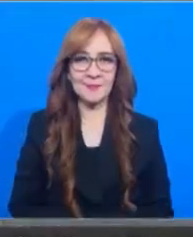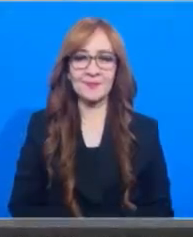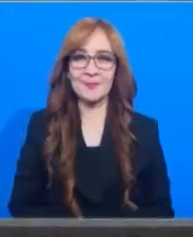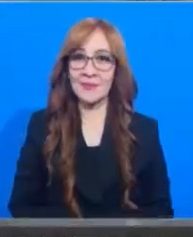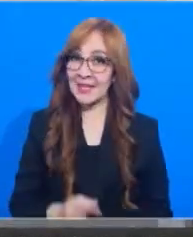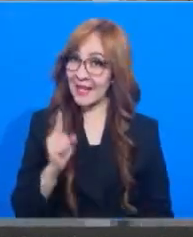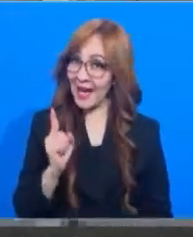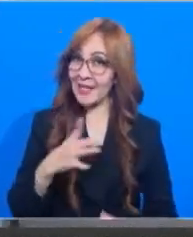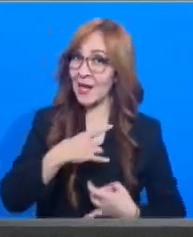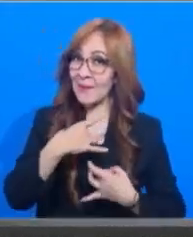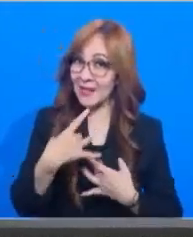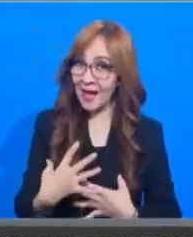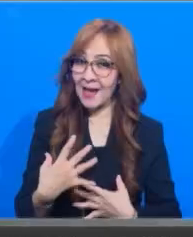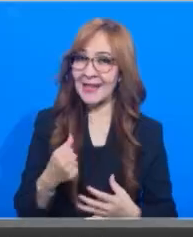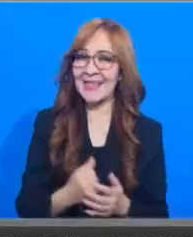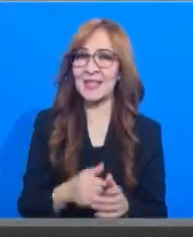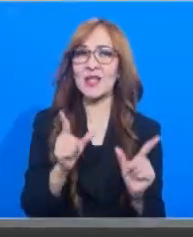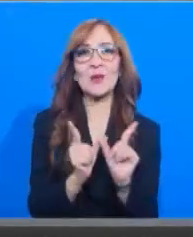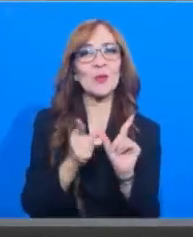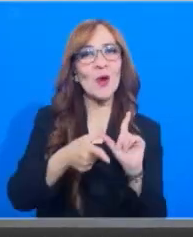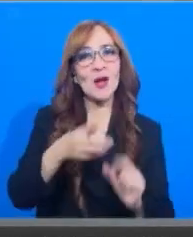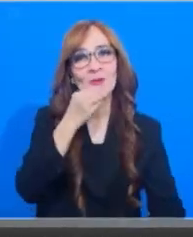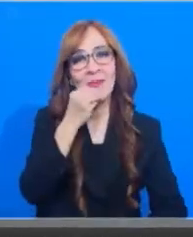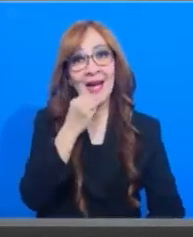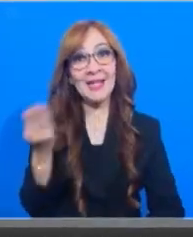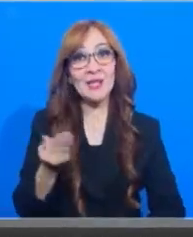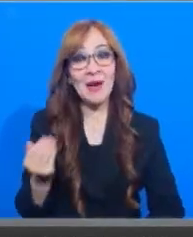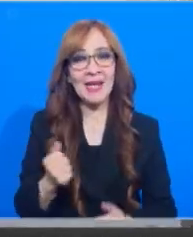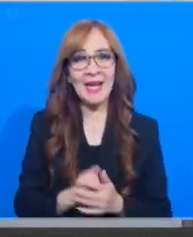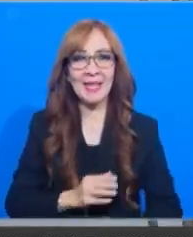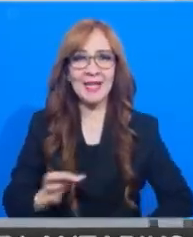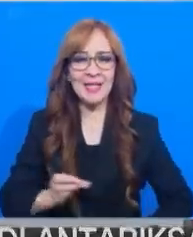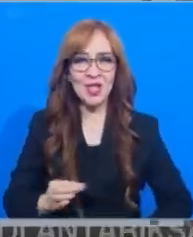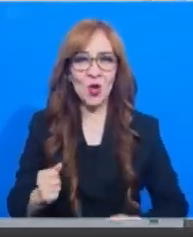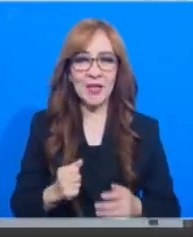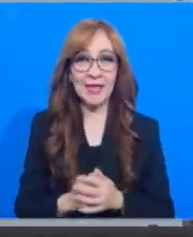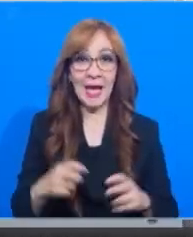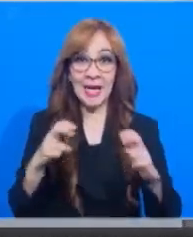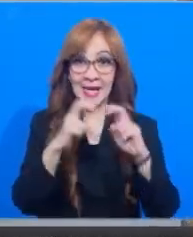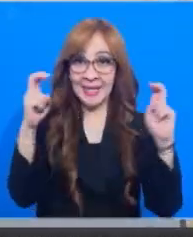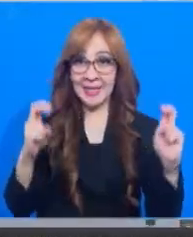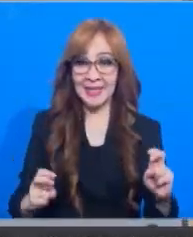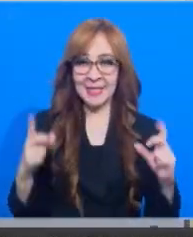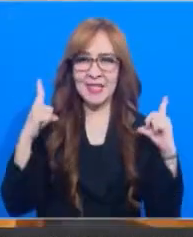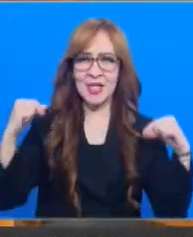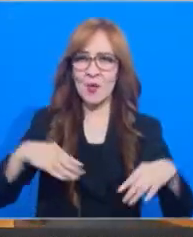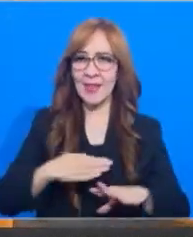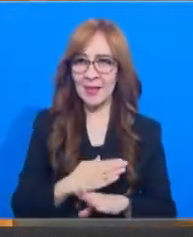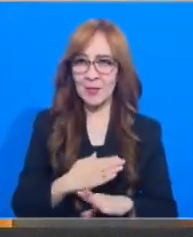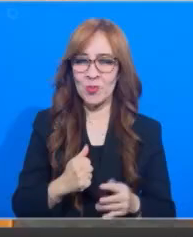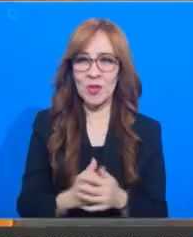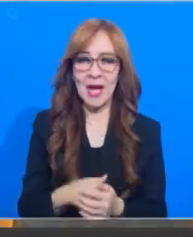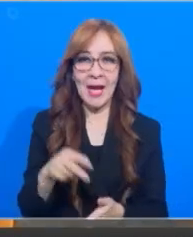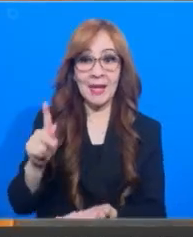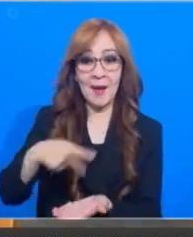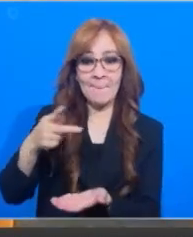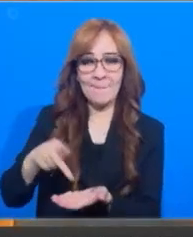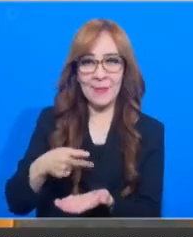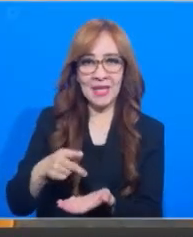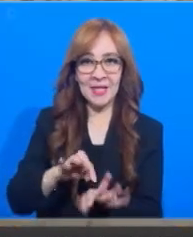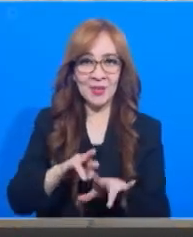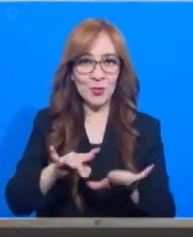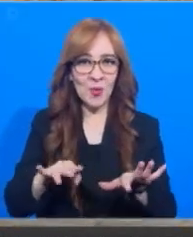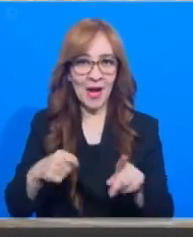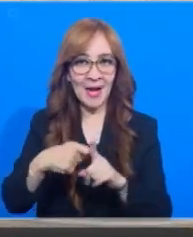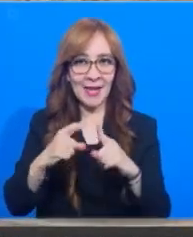Ada yang menarik dari salah satu kedai di Kota Kediri, Jawa Timur ini nih. Di sini menyajikan mie kuah kari yang menjadi favorit bagi anak